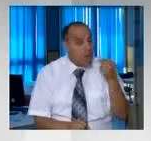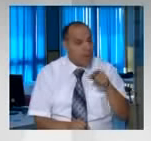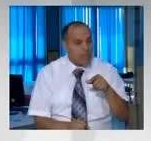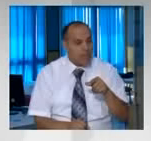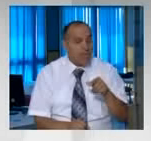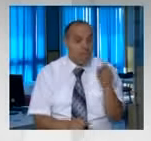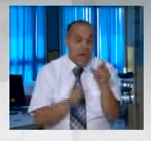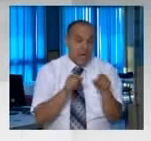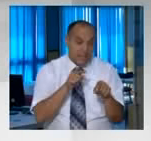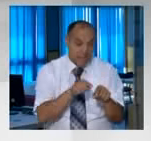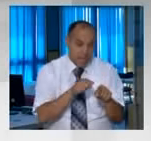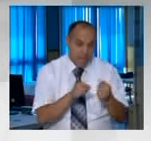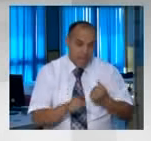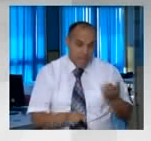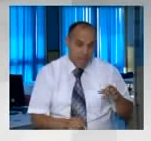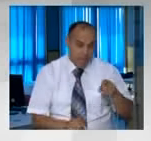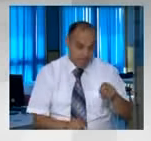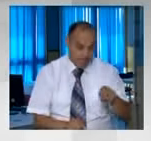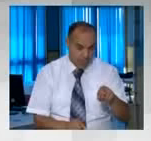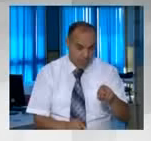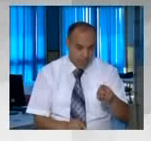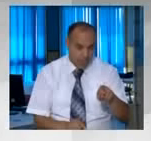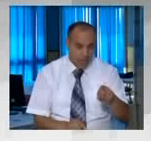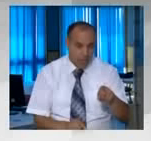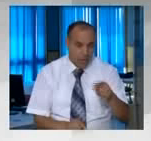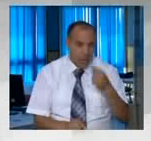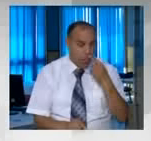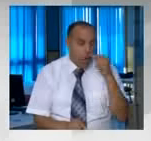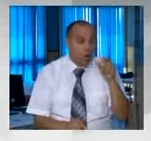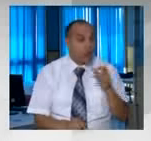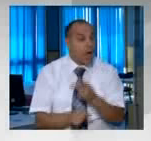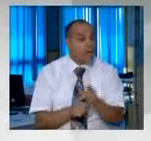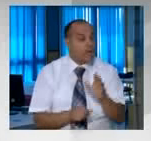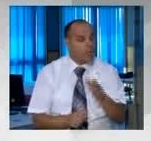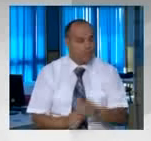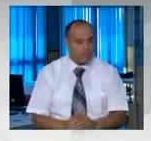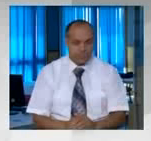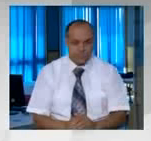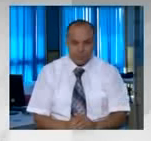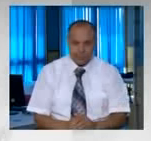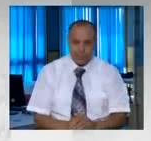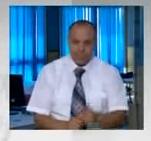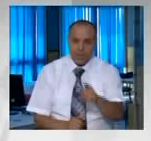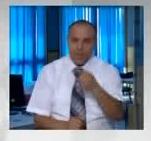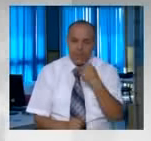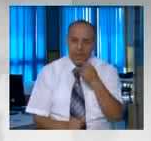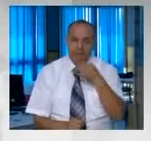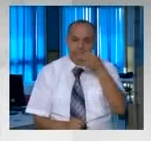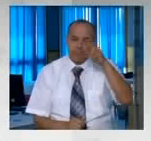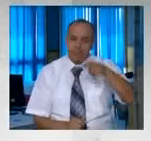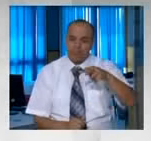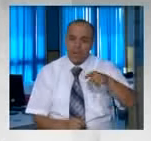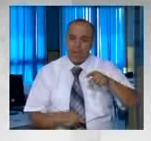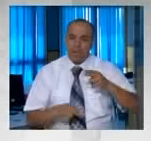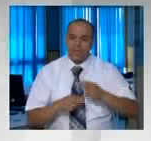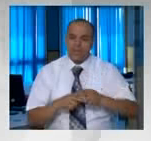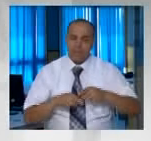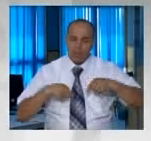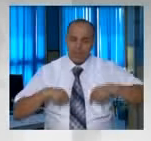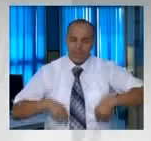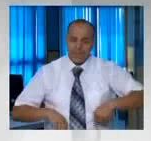من العناصر الارهابيه هذه يعني مصنف عنصر خطير جدا. نعم سيد ياسر مصباح الناطق الرسمي باسم